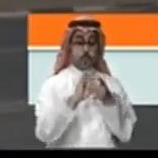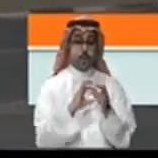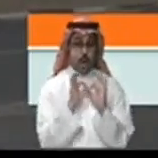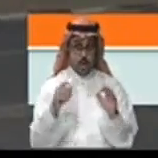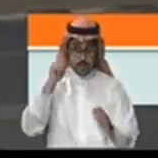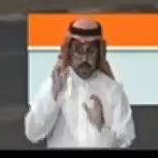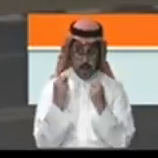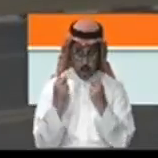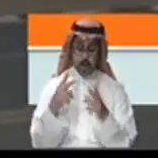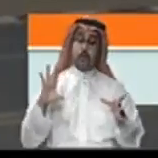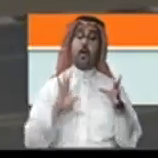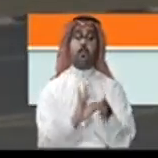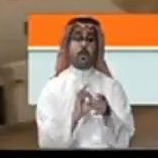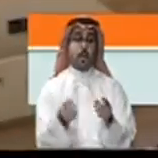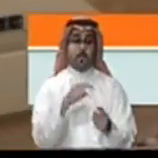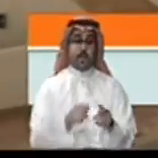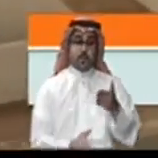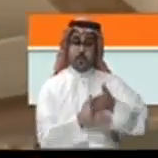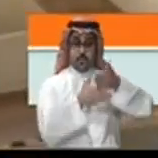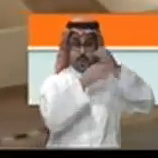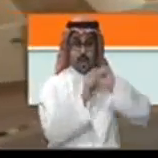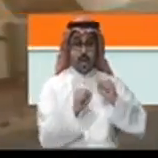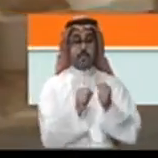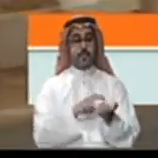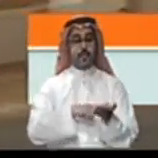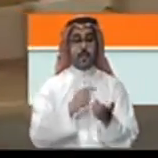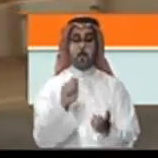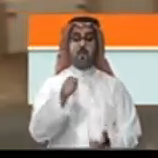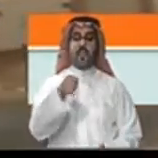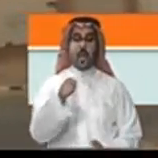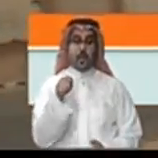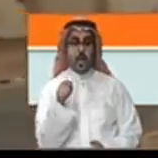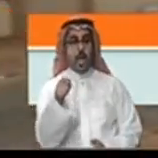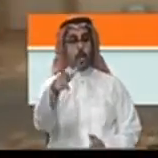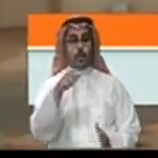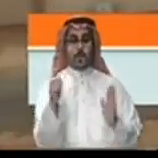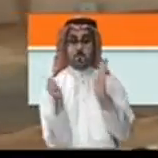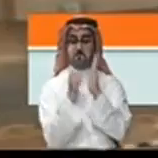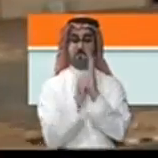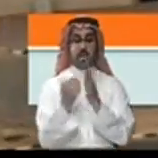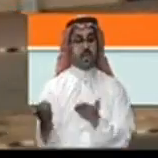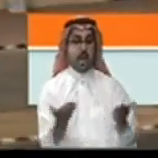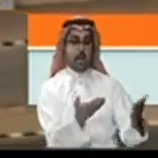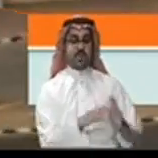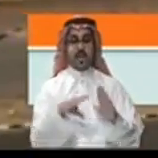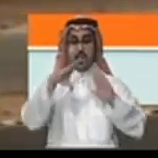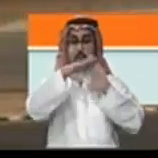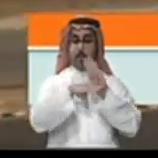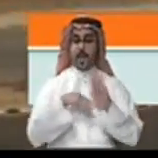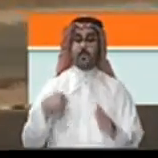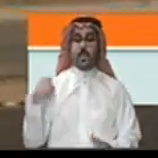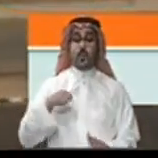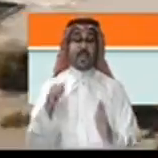على المخططات السكنية في إطار جهود الوزارة لتحقيق أهداف برنامج الإسكان لرفع